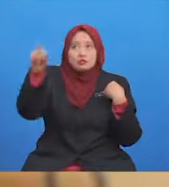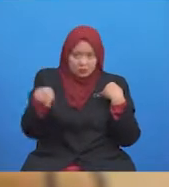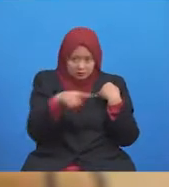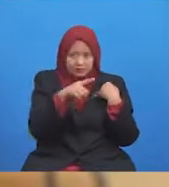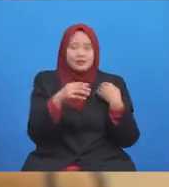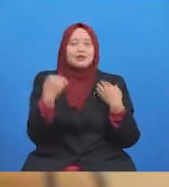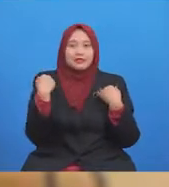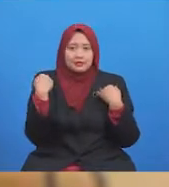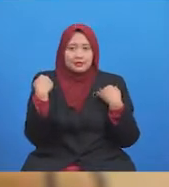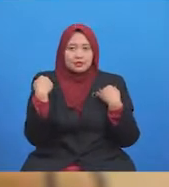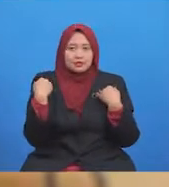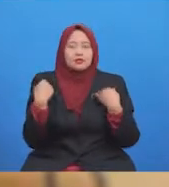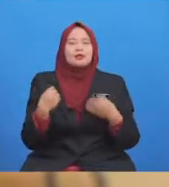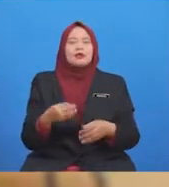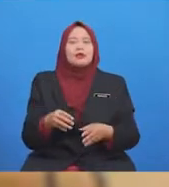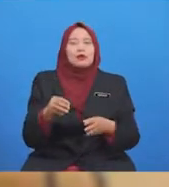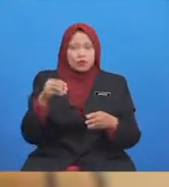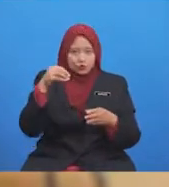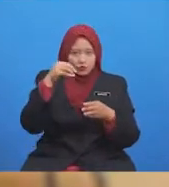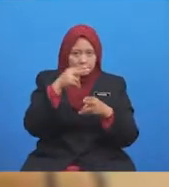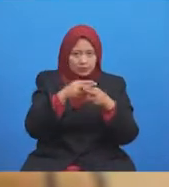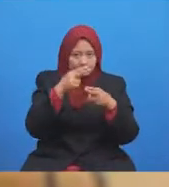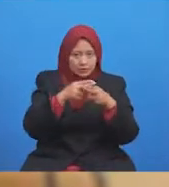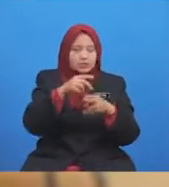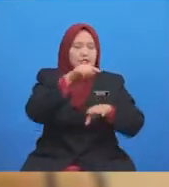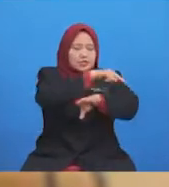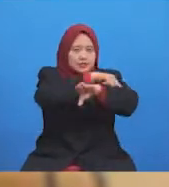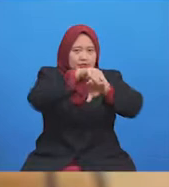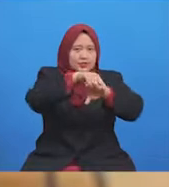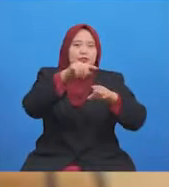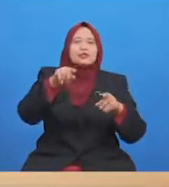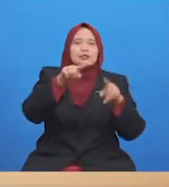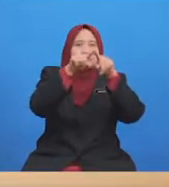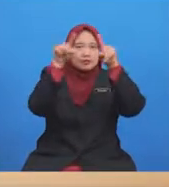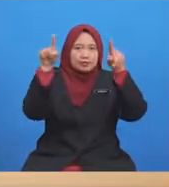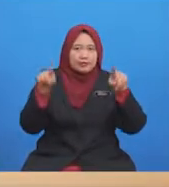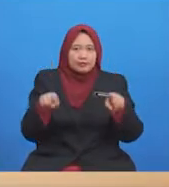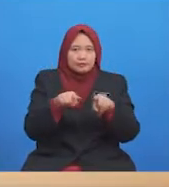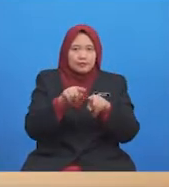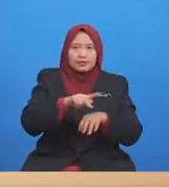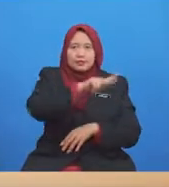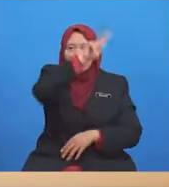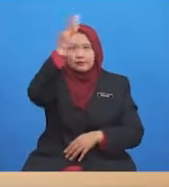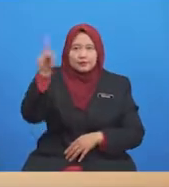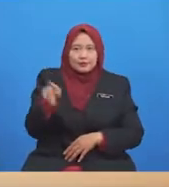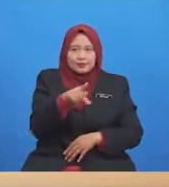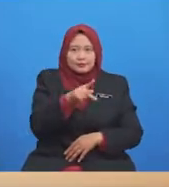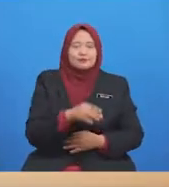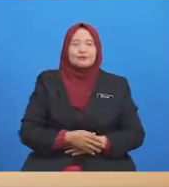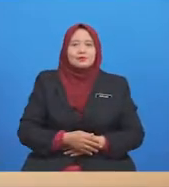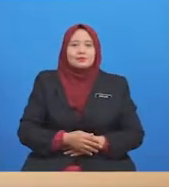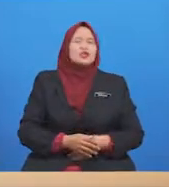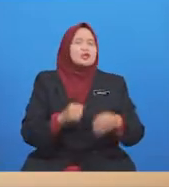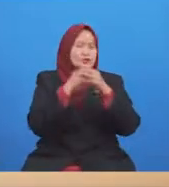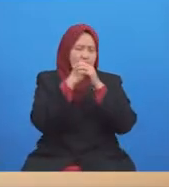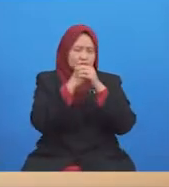tersebut dikenali sebagai sisi 4 kitaran. Tahniah murid-murid kerana